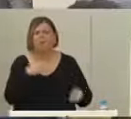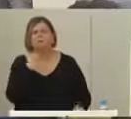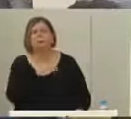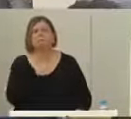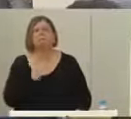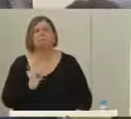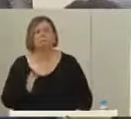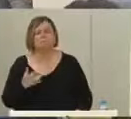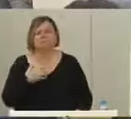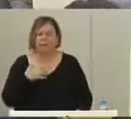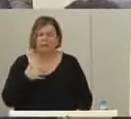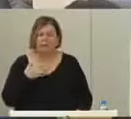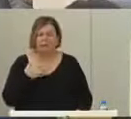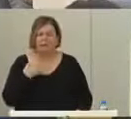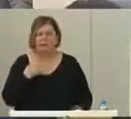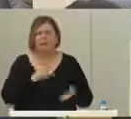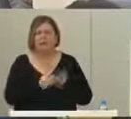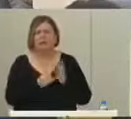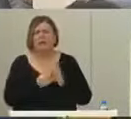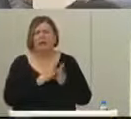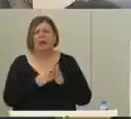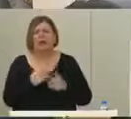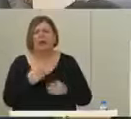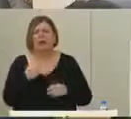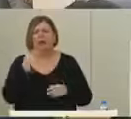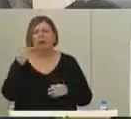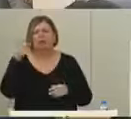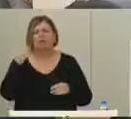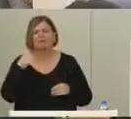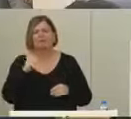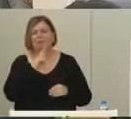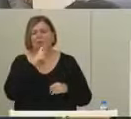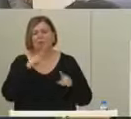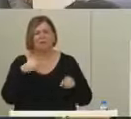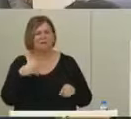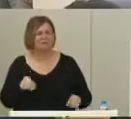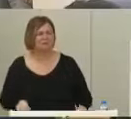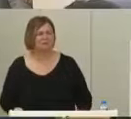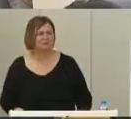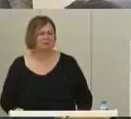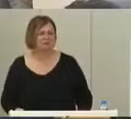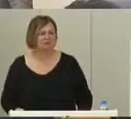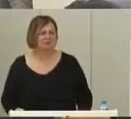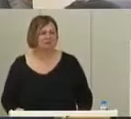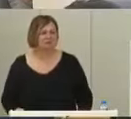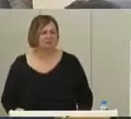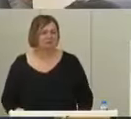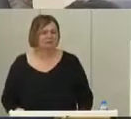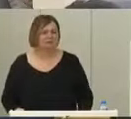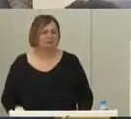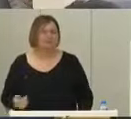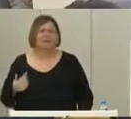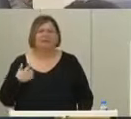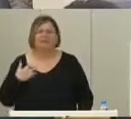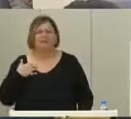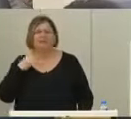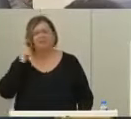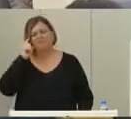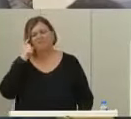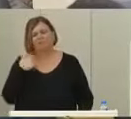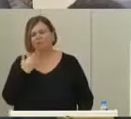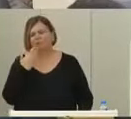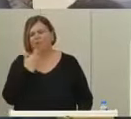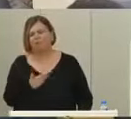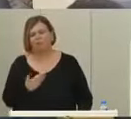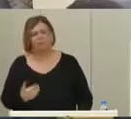satmayalım. Fedakarlıkta bulunalım ama aşka ihanet etmeyelim. Biz kişisel şahsi görüşüm olarak